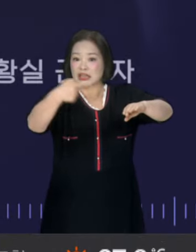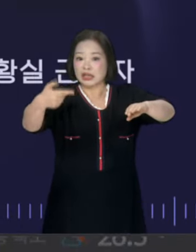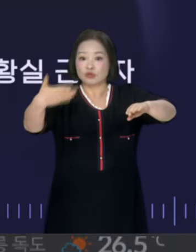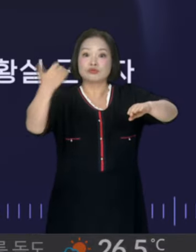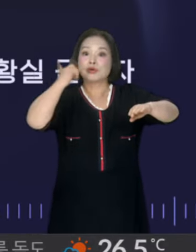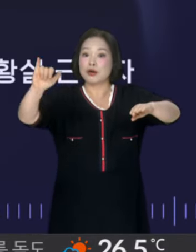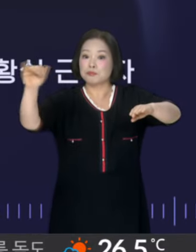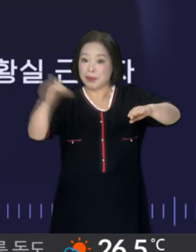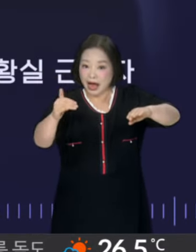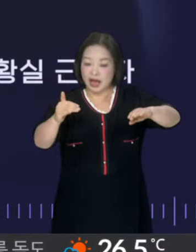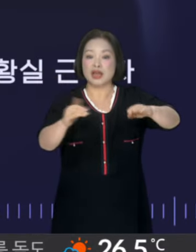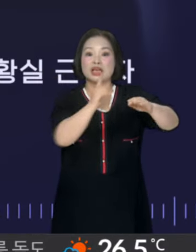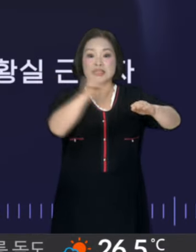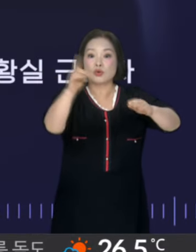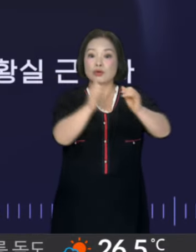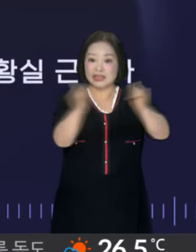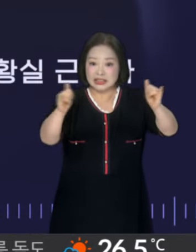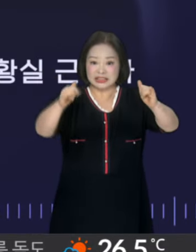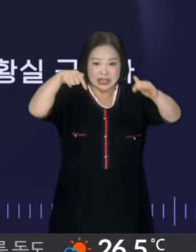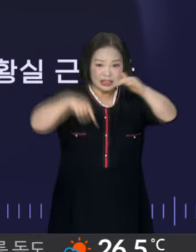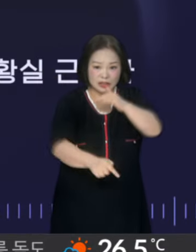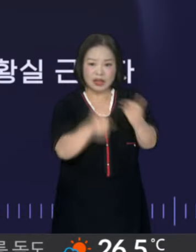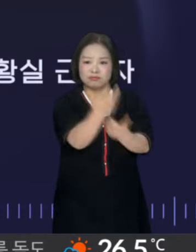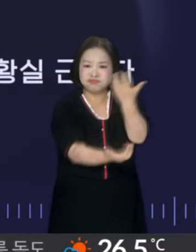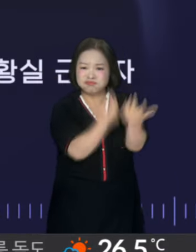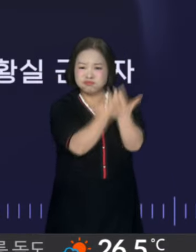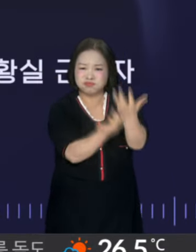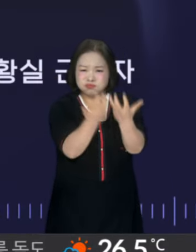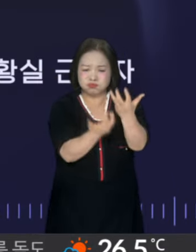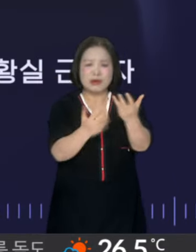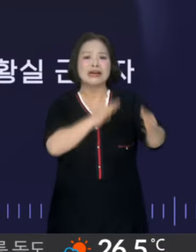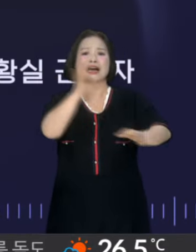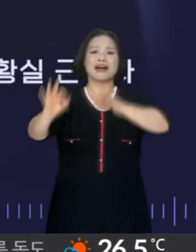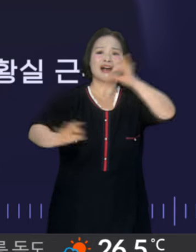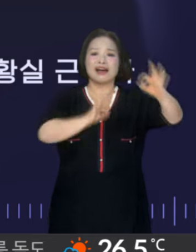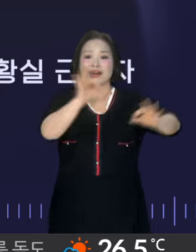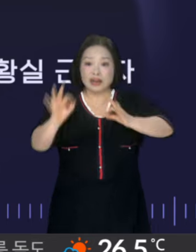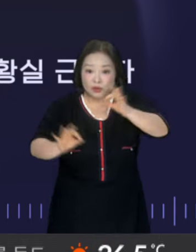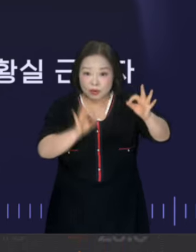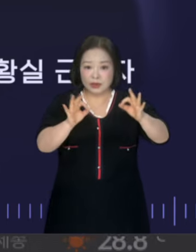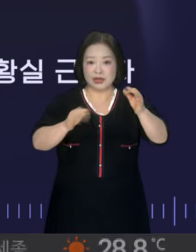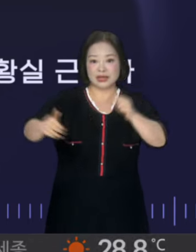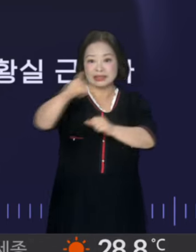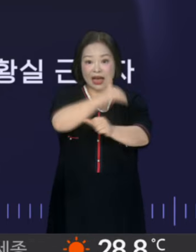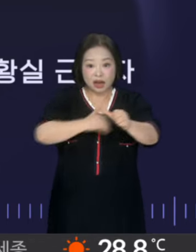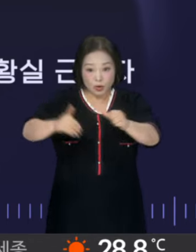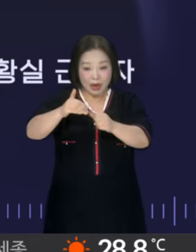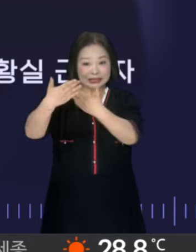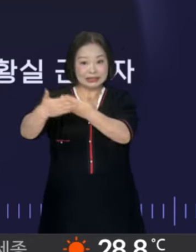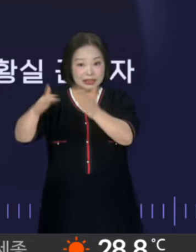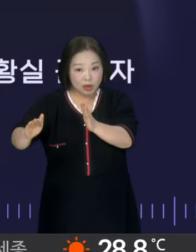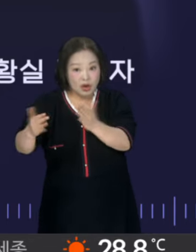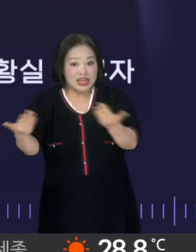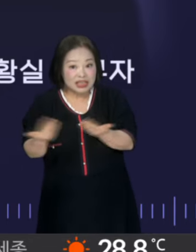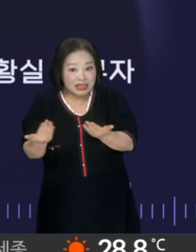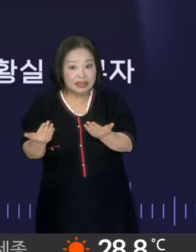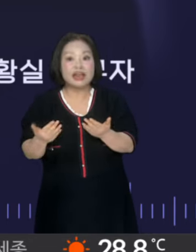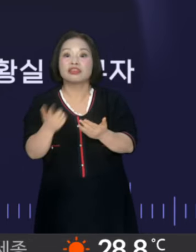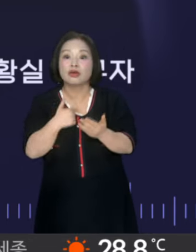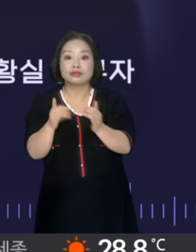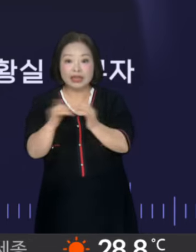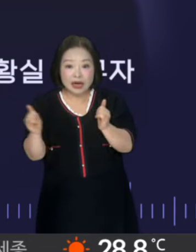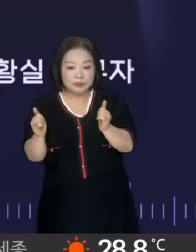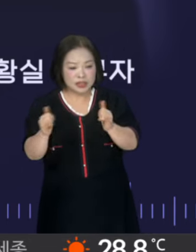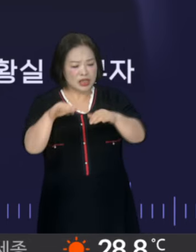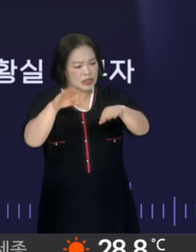신고자는 지하 1층 주차장에서 불이 너무 크게 났다며 다급하게 소리쳤고 당시 상황실 근무자는 혹시 전기 차녀가 물었다가